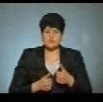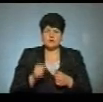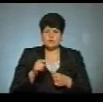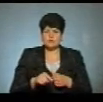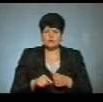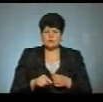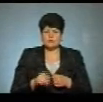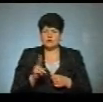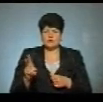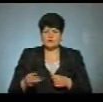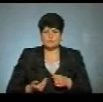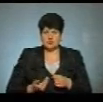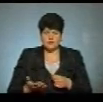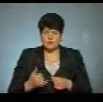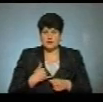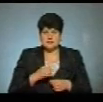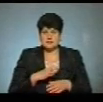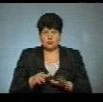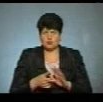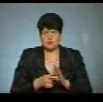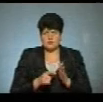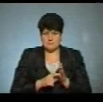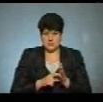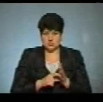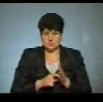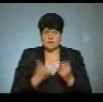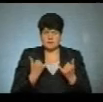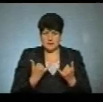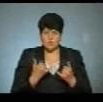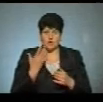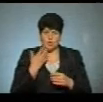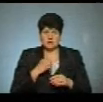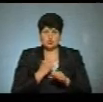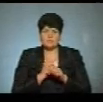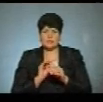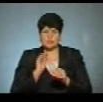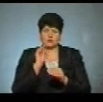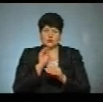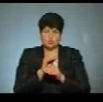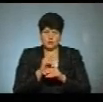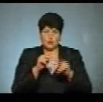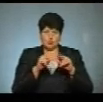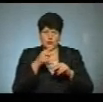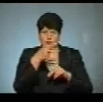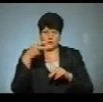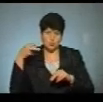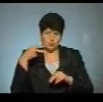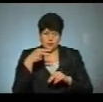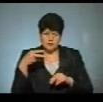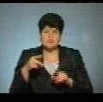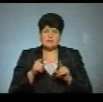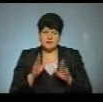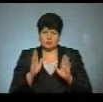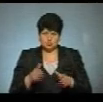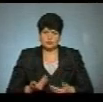не проживав ніхто, тому що у нас не було приміщення. Аж коли зробили надбудову, на 2-й поверх тепер будуть вже